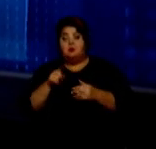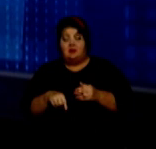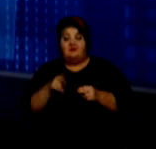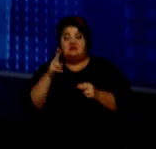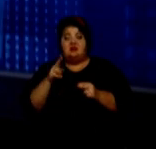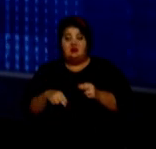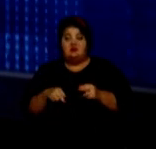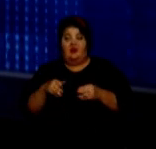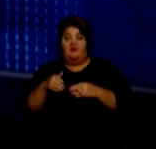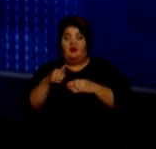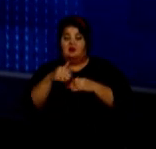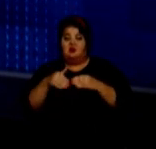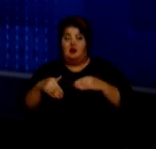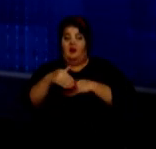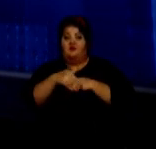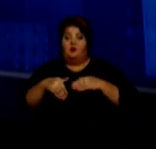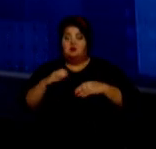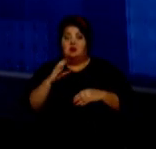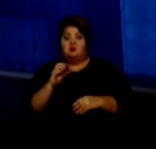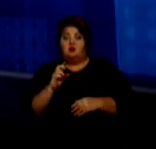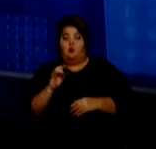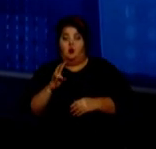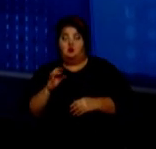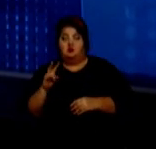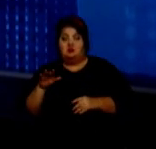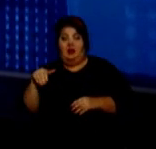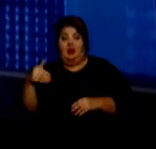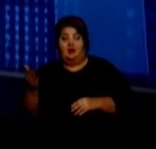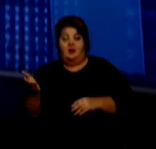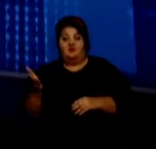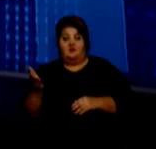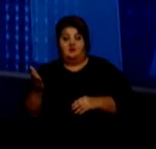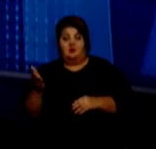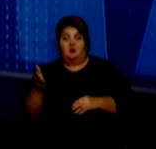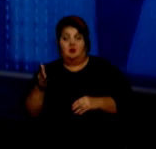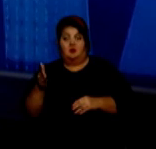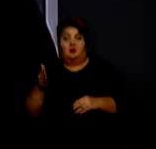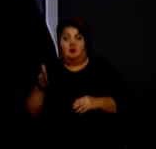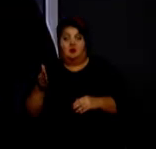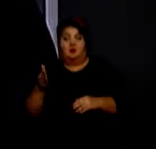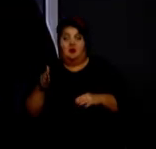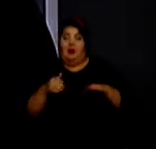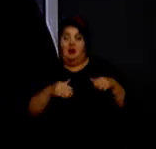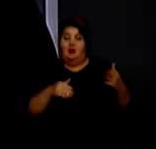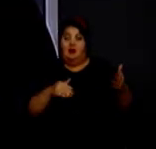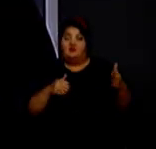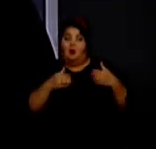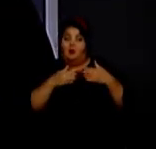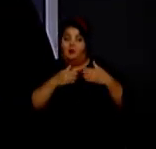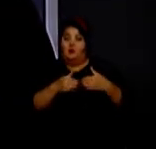ділянки вулиці Соборності, як з лівого боку від портика є такі